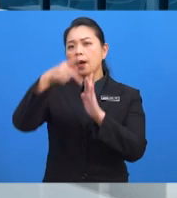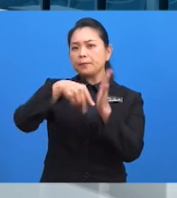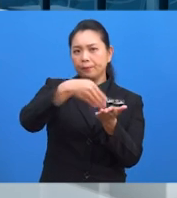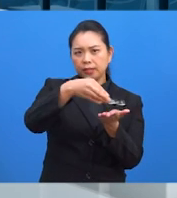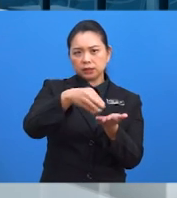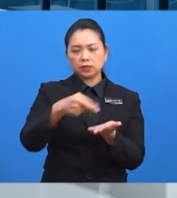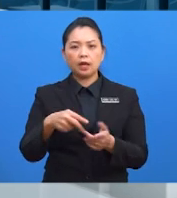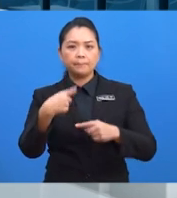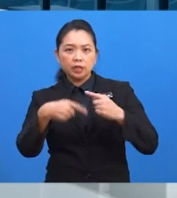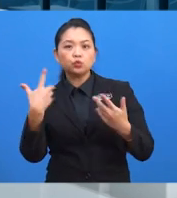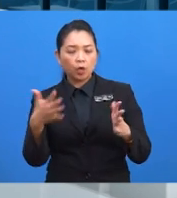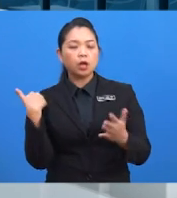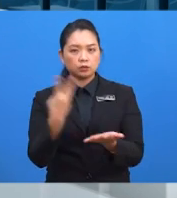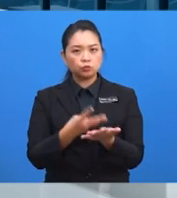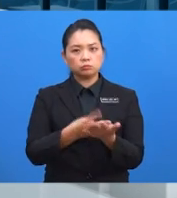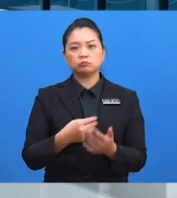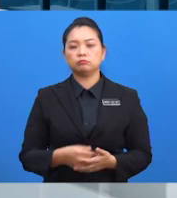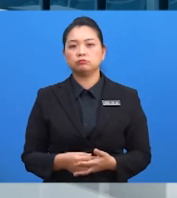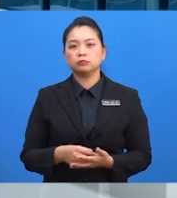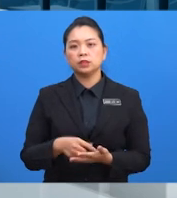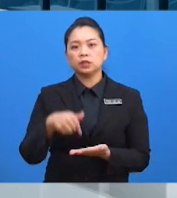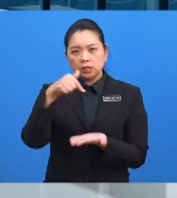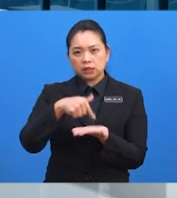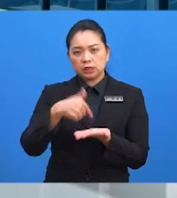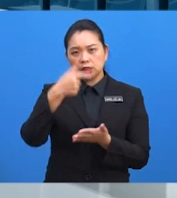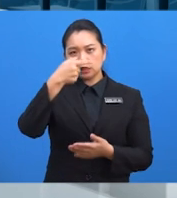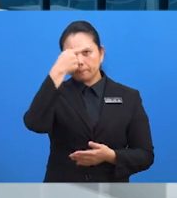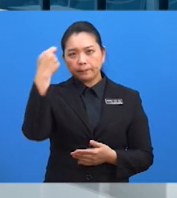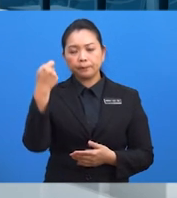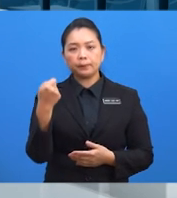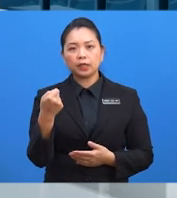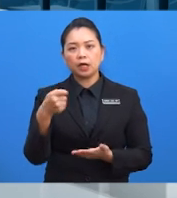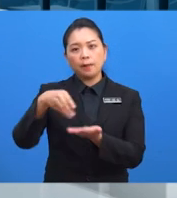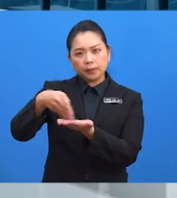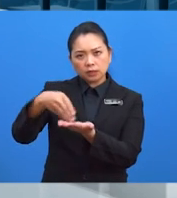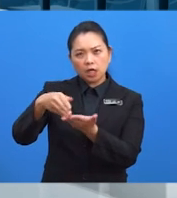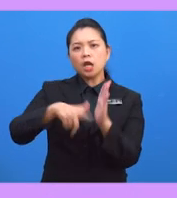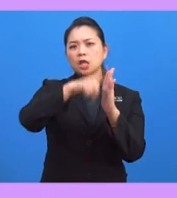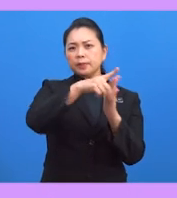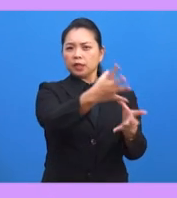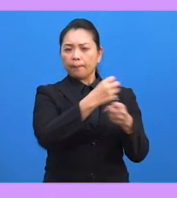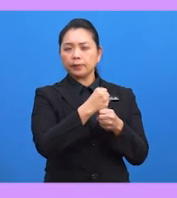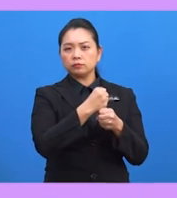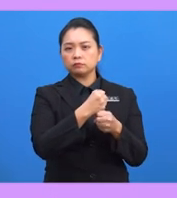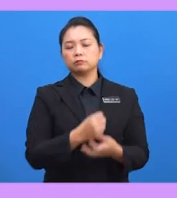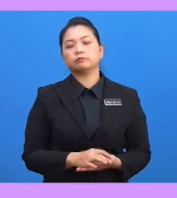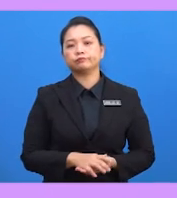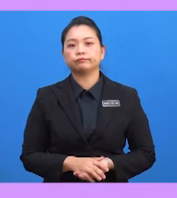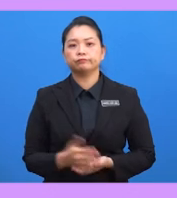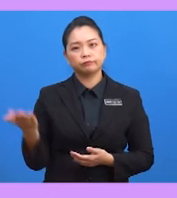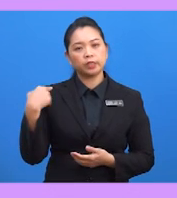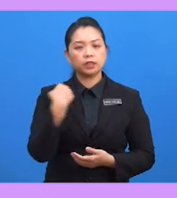memperolehi pendapatan. Ini menyebabkan perbelanjaan melebihi pendapatan. Mari kita